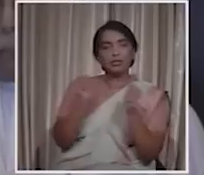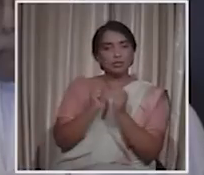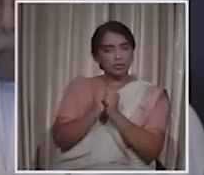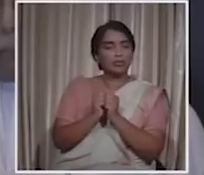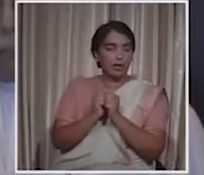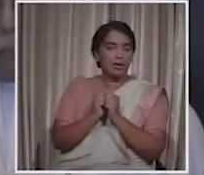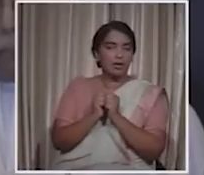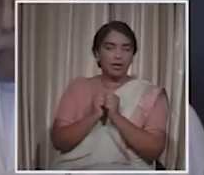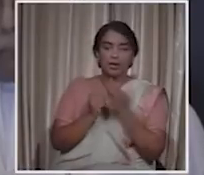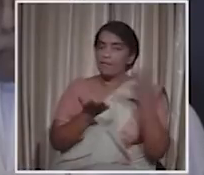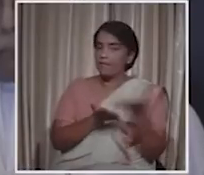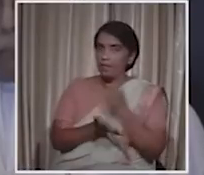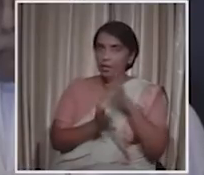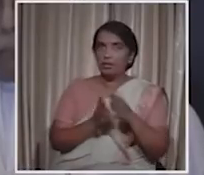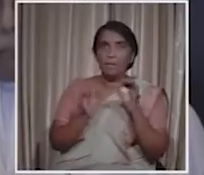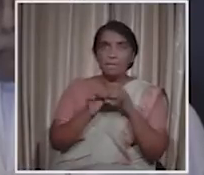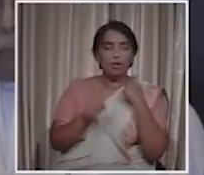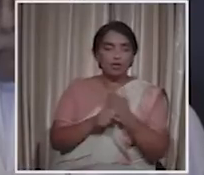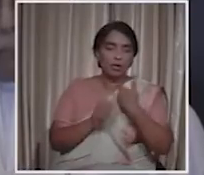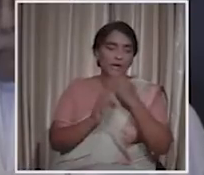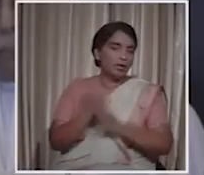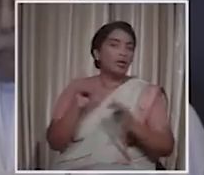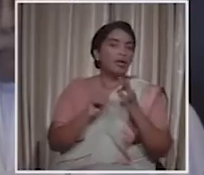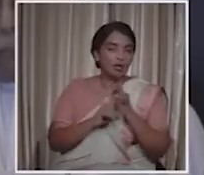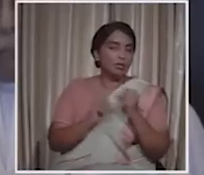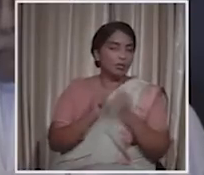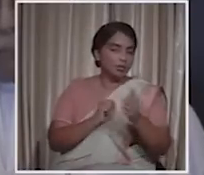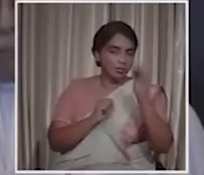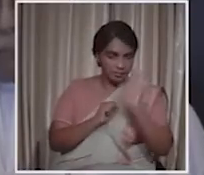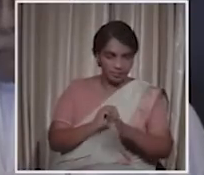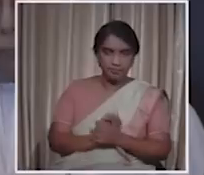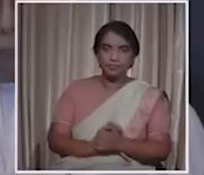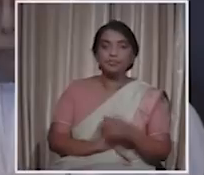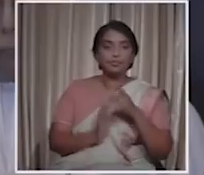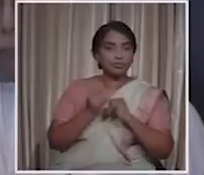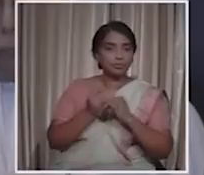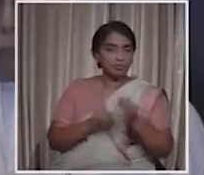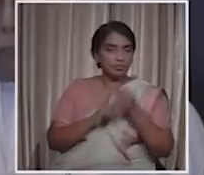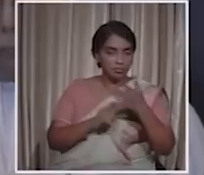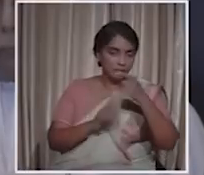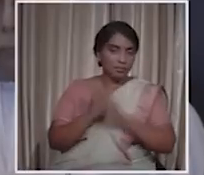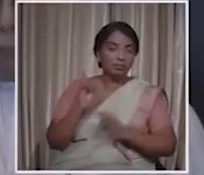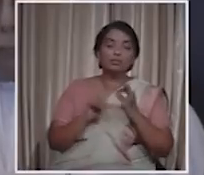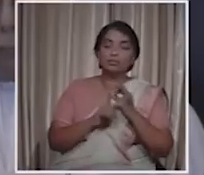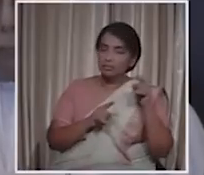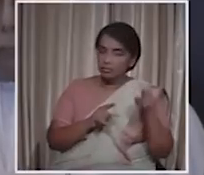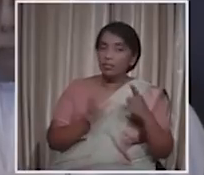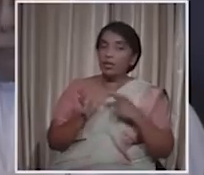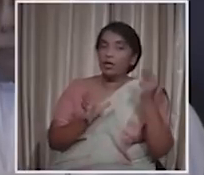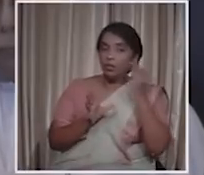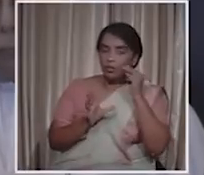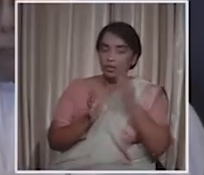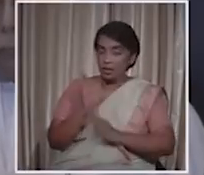කටයුතු සඳහා වෙන් කිරීමට බන්දුල ගුණවර්ධන ඇමතිතුමා කටයුතු කරගෙන යනවා. සජිත් ප්‍රේමදාස මන්ත්‍රීතුමාටත් අනුර